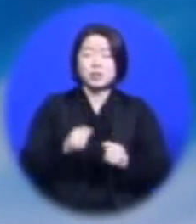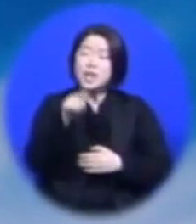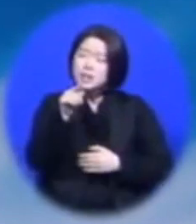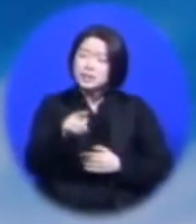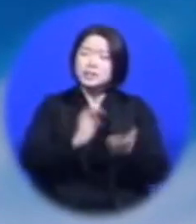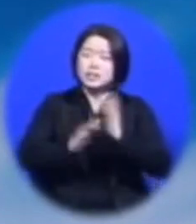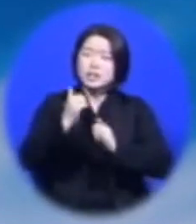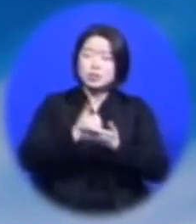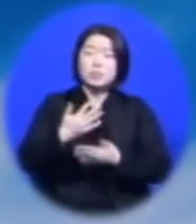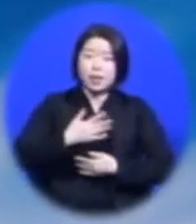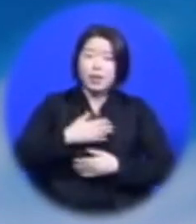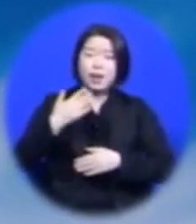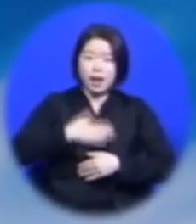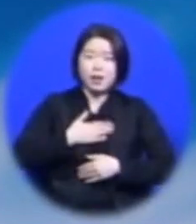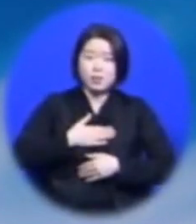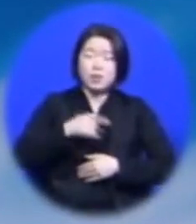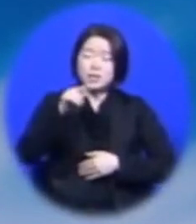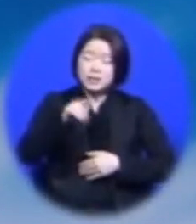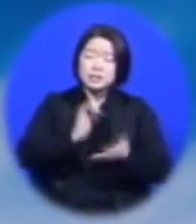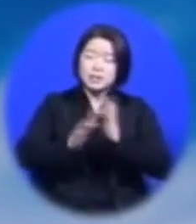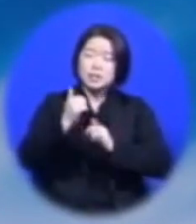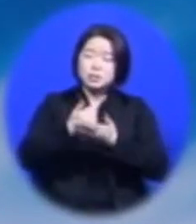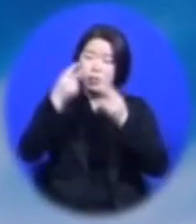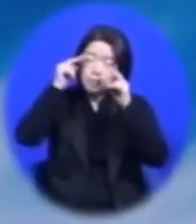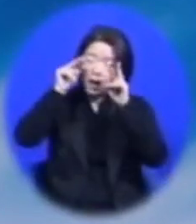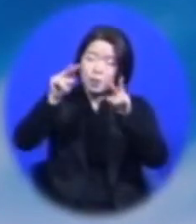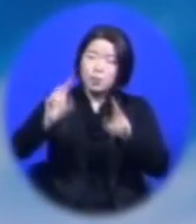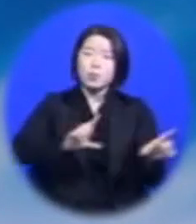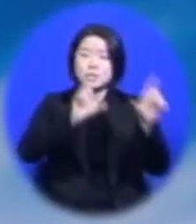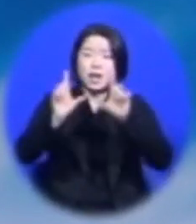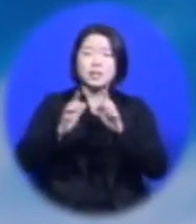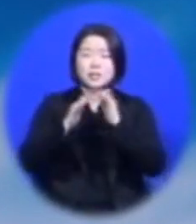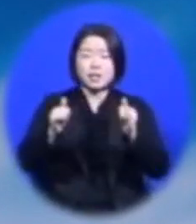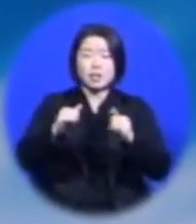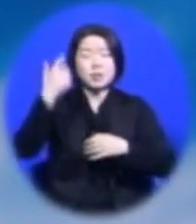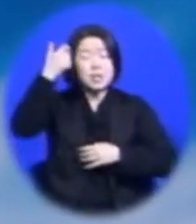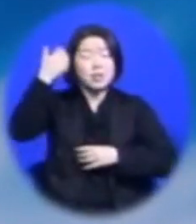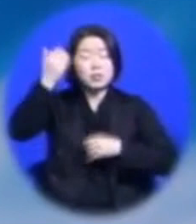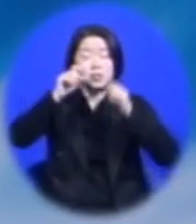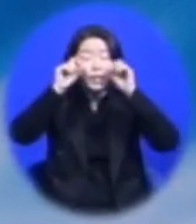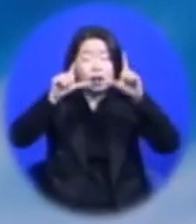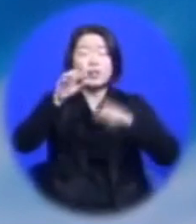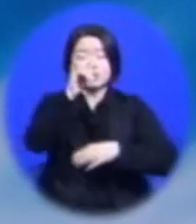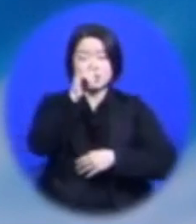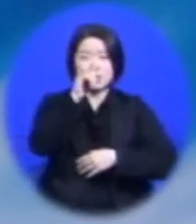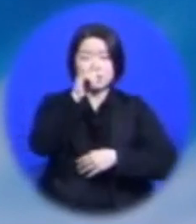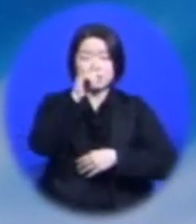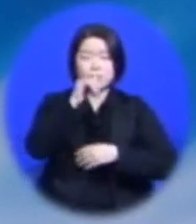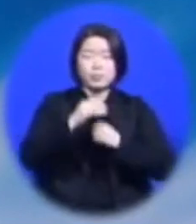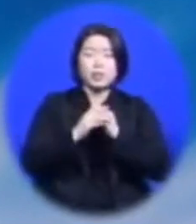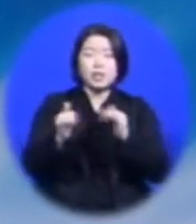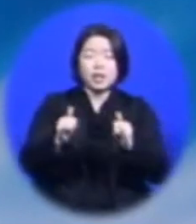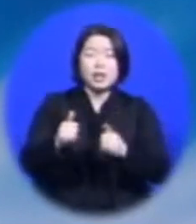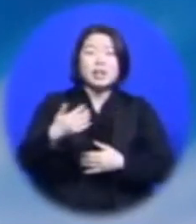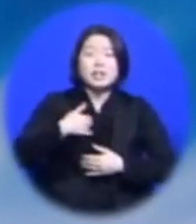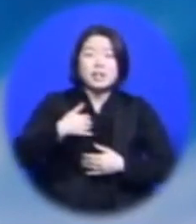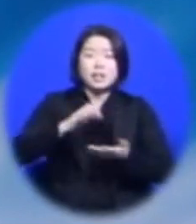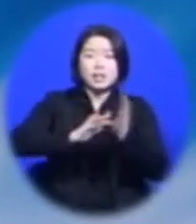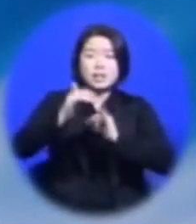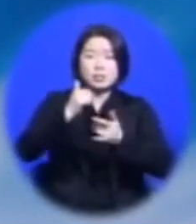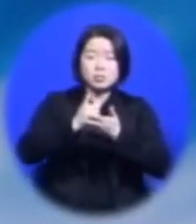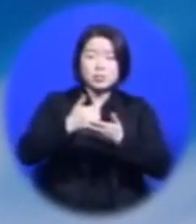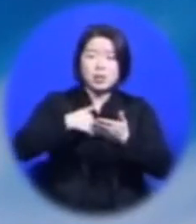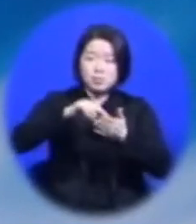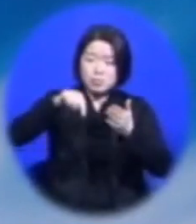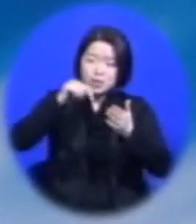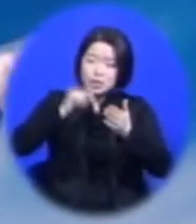알고 그 예수님을 바라보고 사는 사람은 영적으로 깨어있는 사람. 그런데 예수님이 내 마음에 계시다고